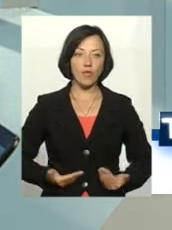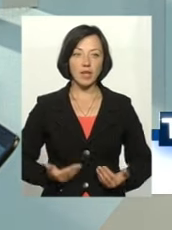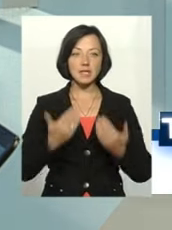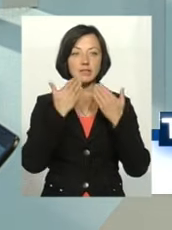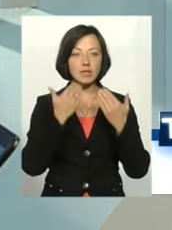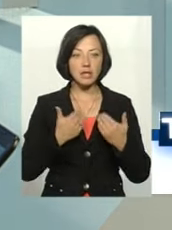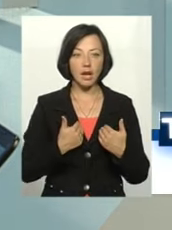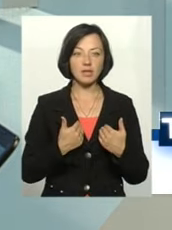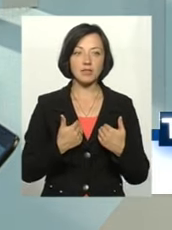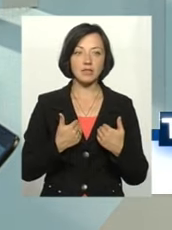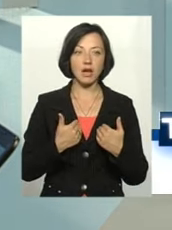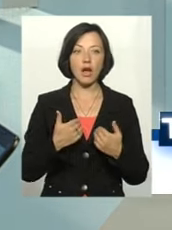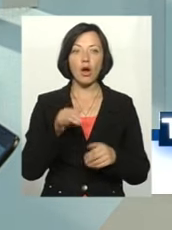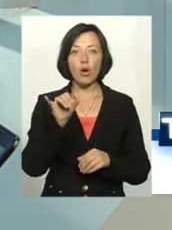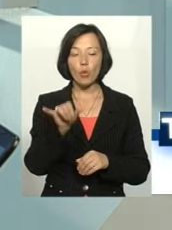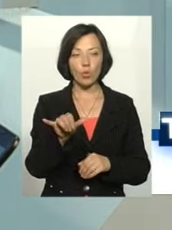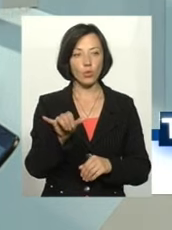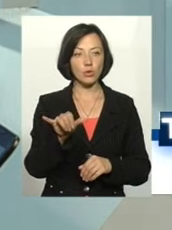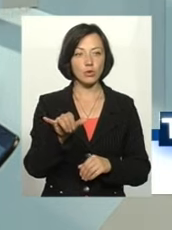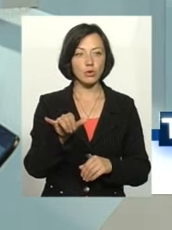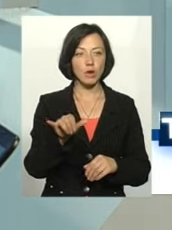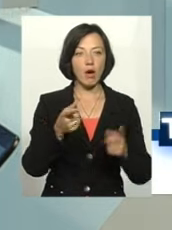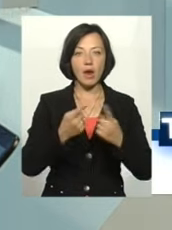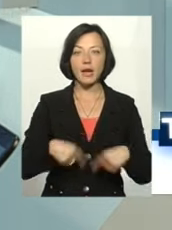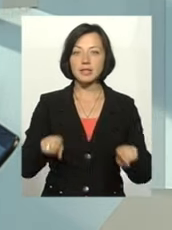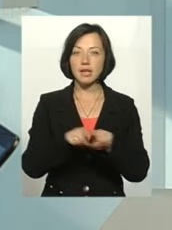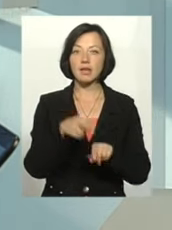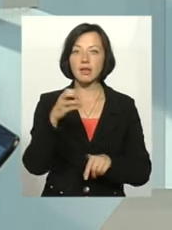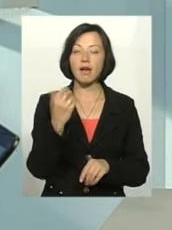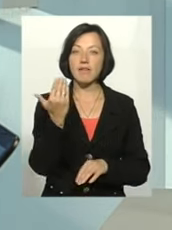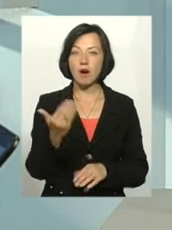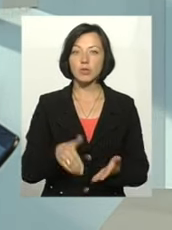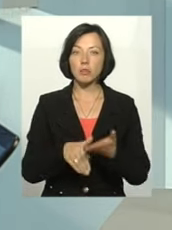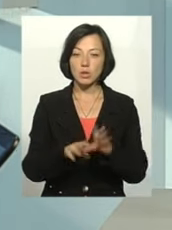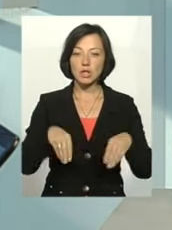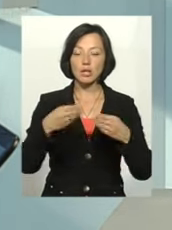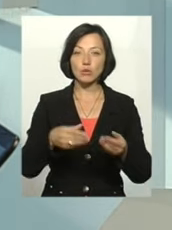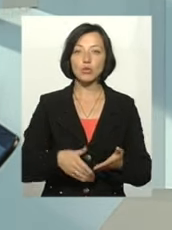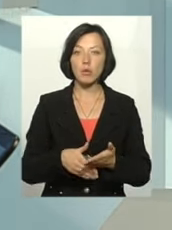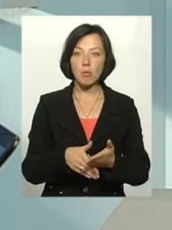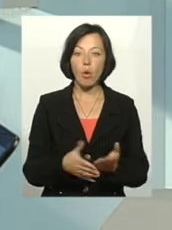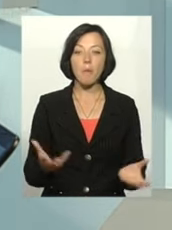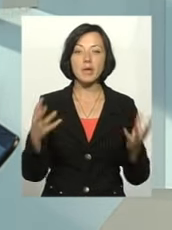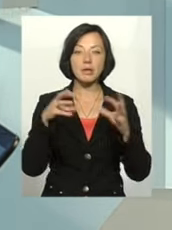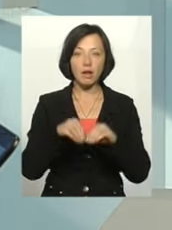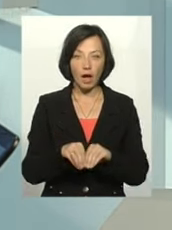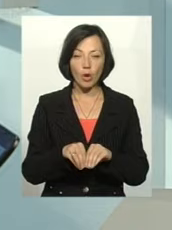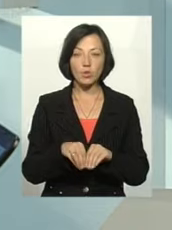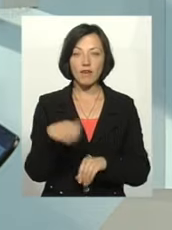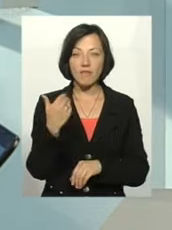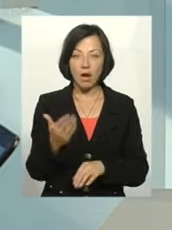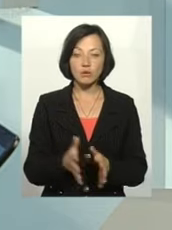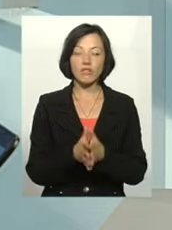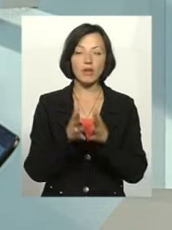звертайтеся. Звертайтеся у ті організації, де вам допоможуть, де вам нададуть допомогу, об'єднають вас